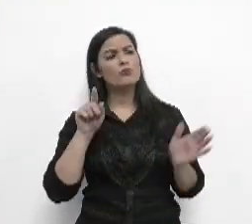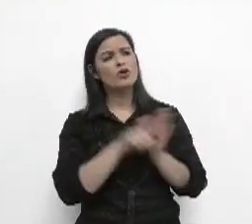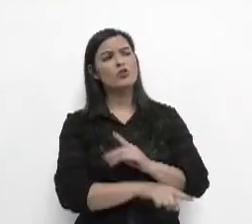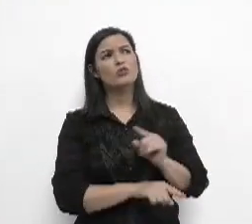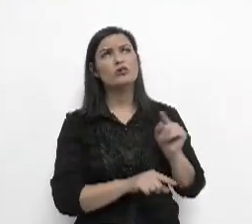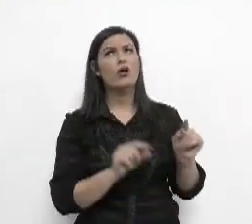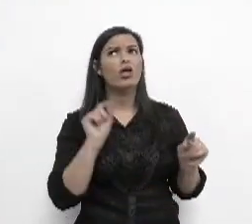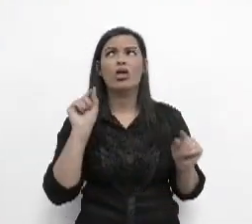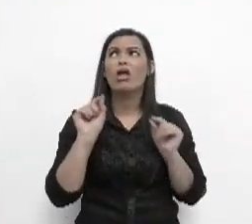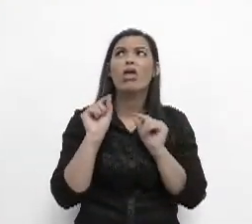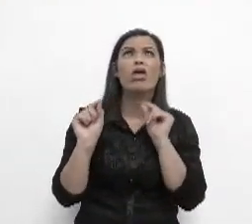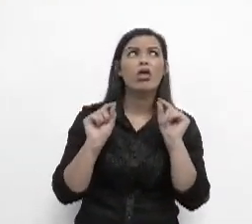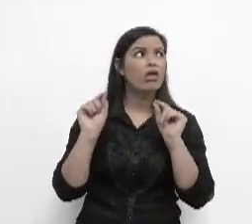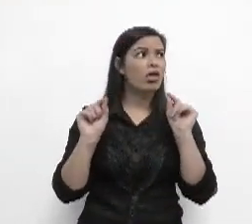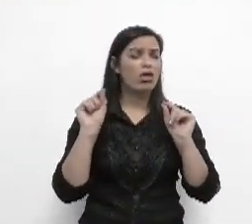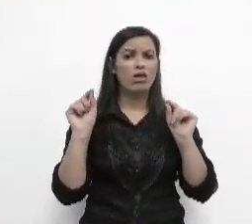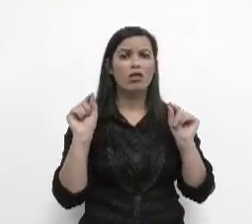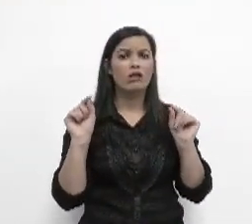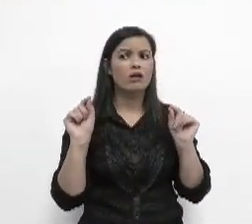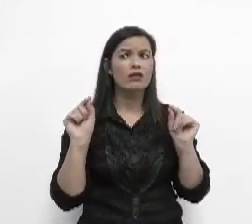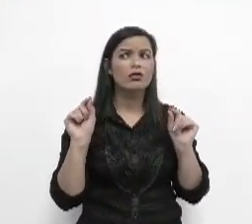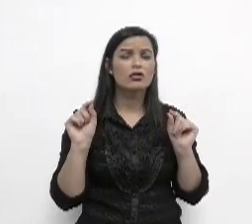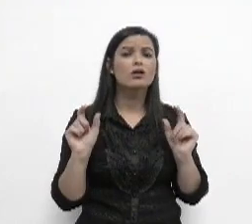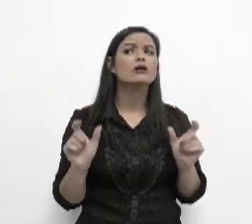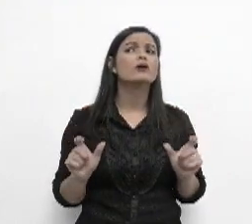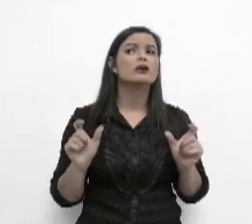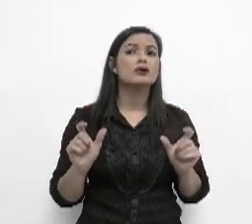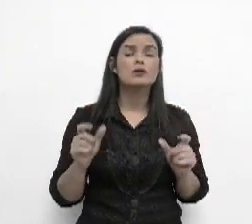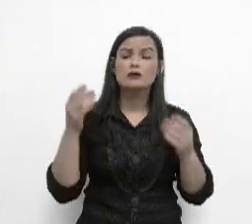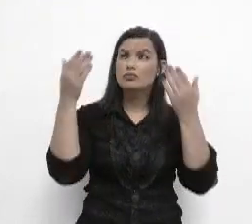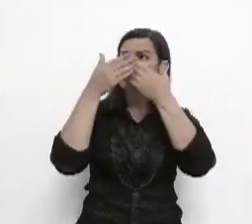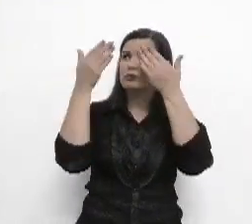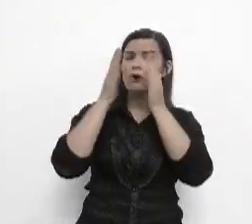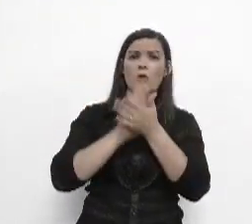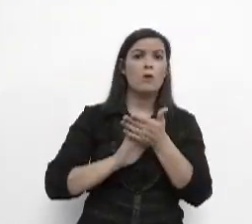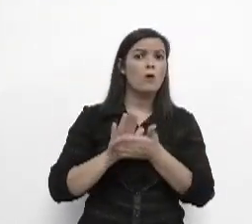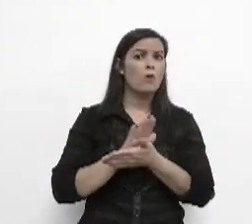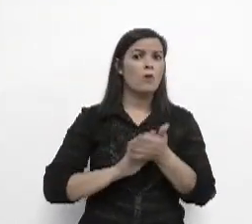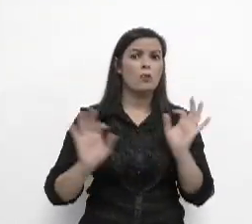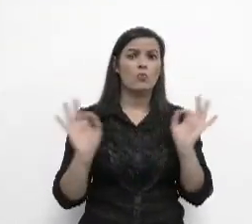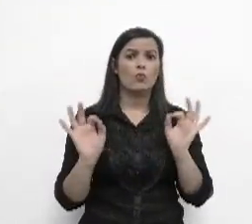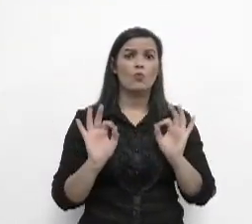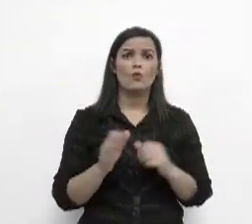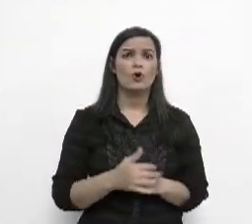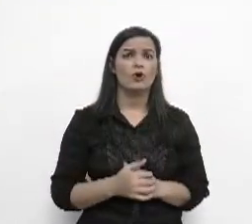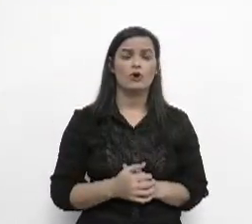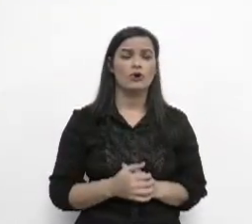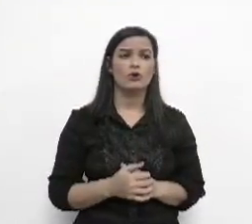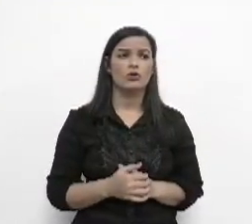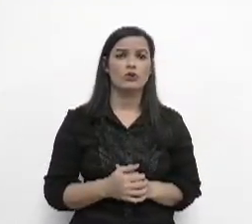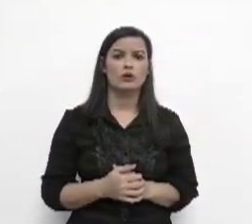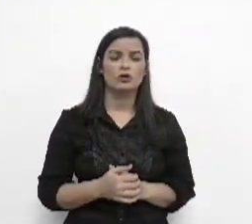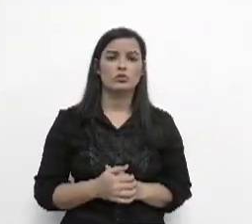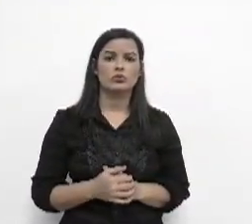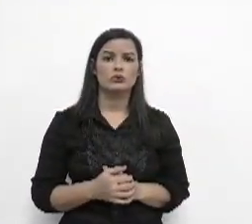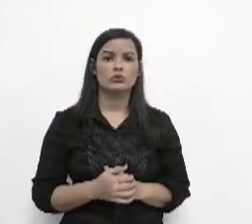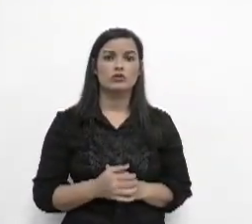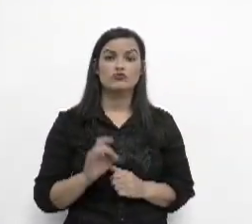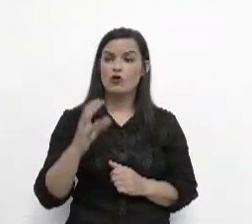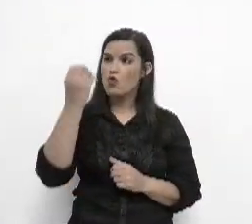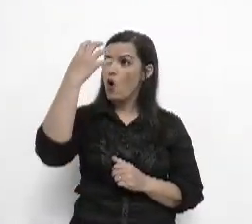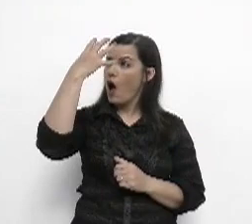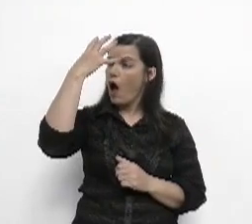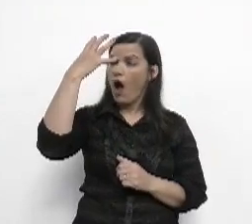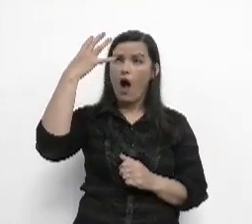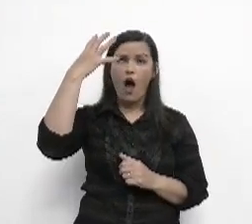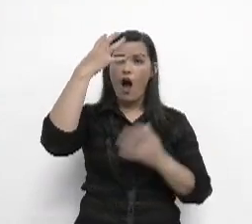Senhor? 사울은 지금 전혀 앞을 보지 못하고 있습니다. Saulo não conseguia enxergar nada nesse momento. 그래서 누군가의 손에 의해서 사울은 이끌림을 받습니다.